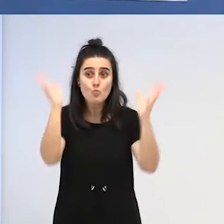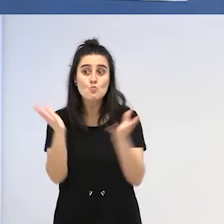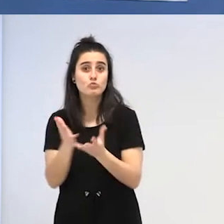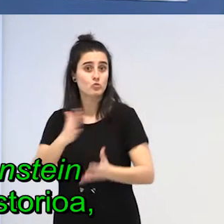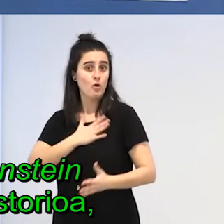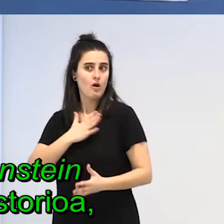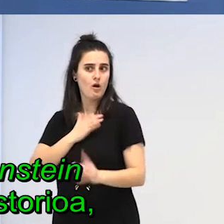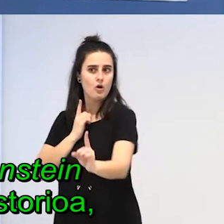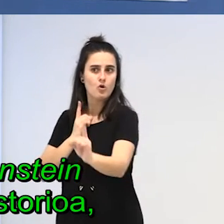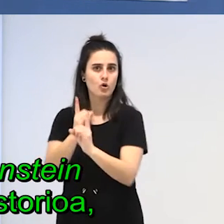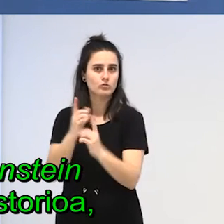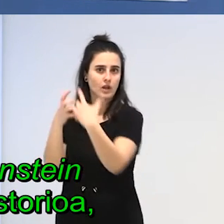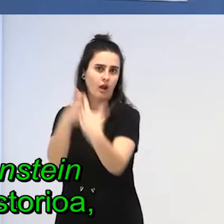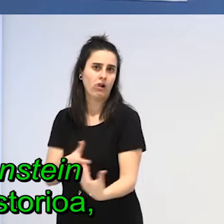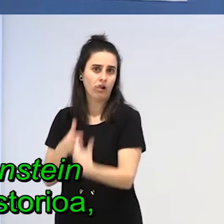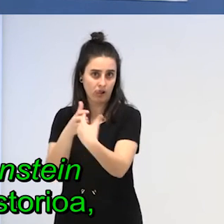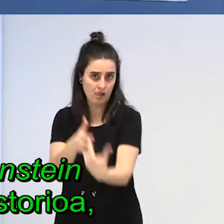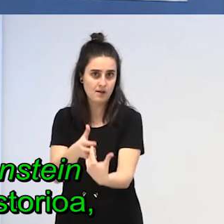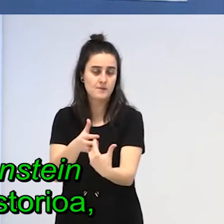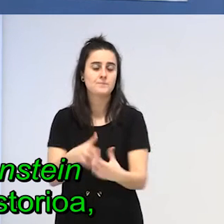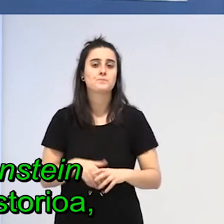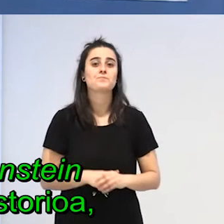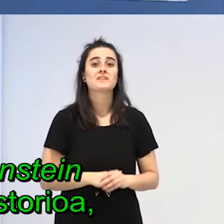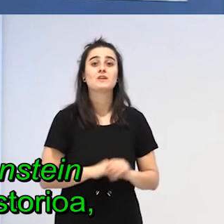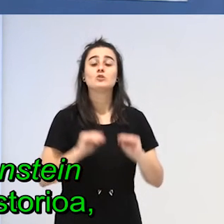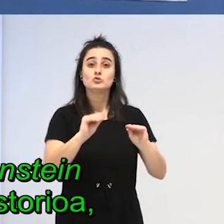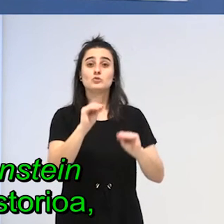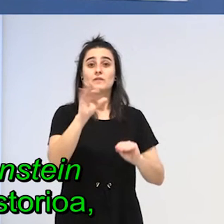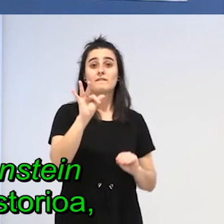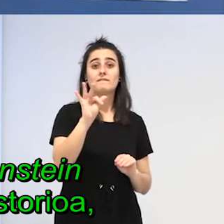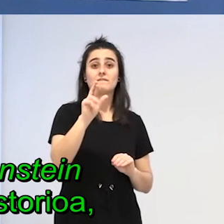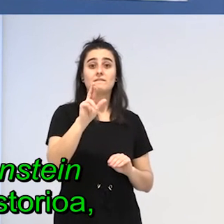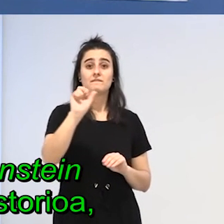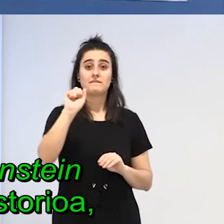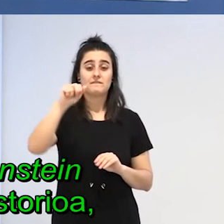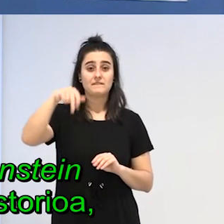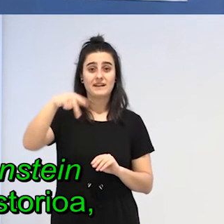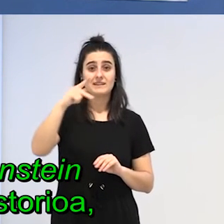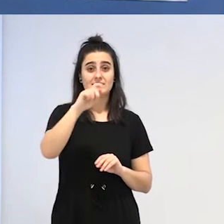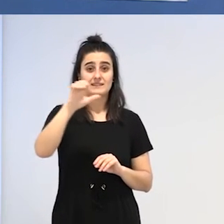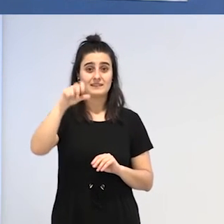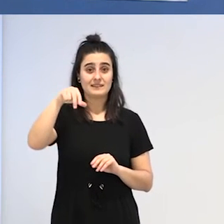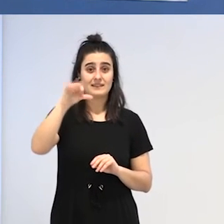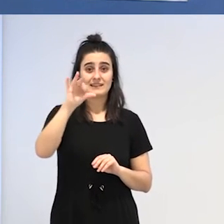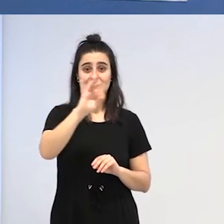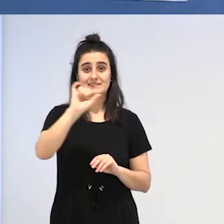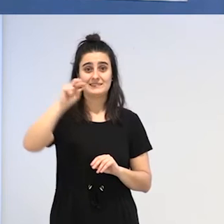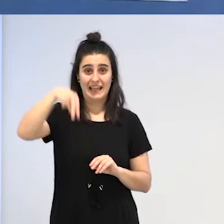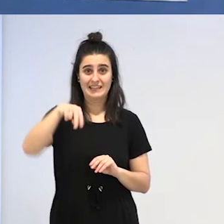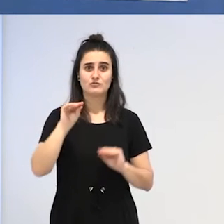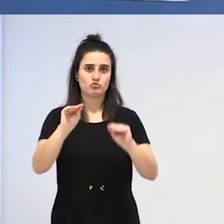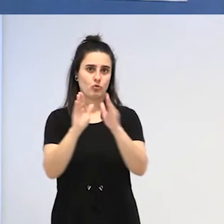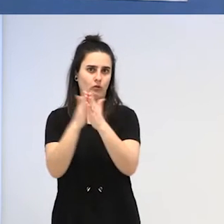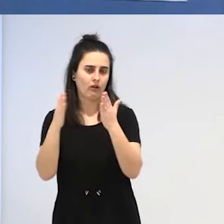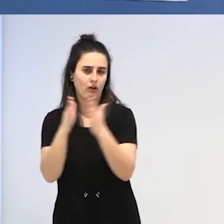historia. Eta gero Mary Shelleyren Frankenstein, uste dut denok ezagutzen dugula historioa, eta